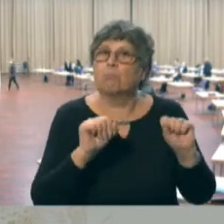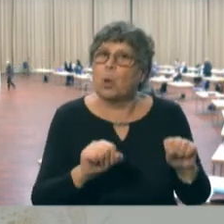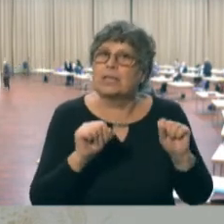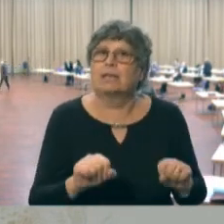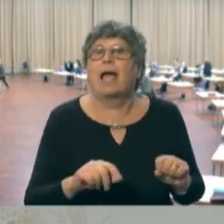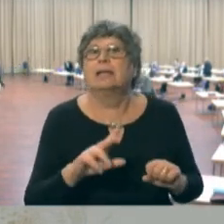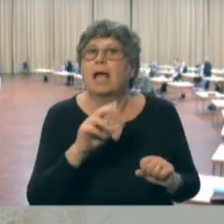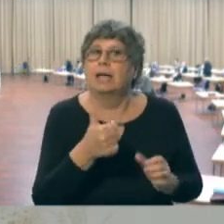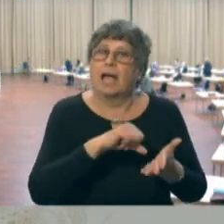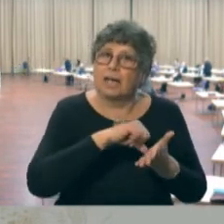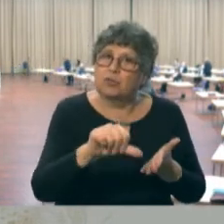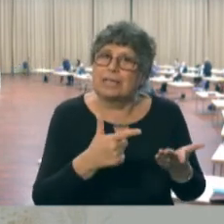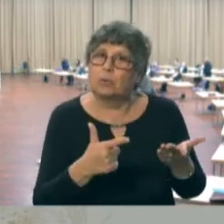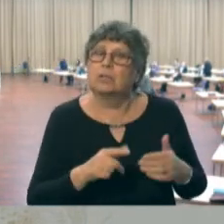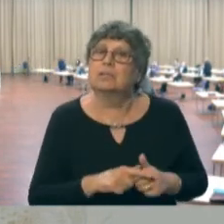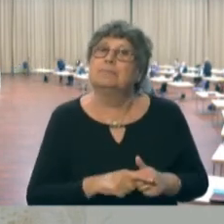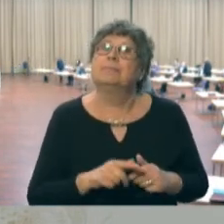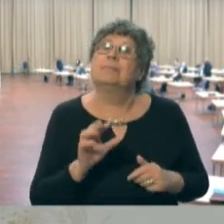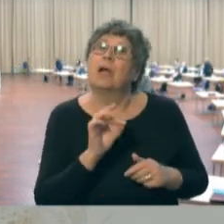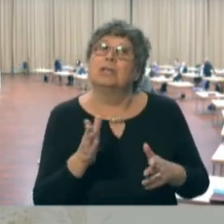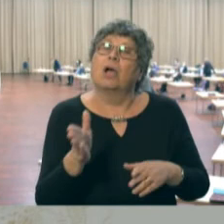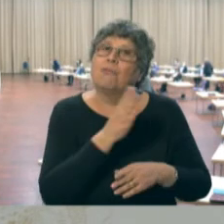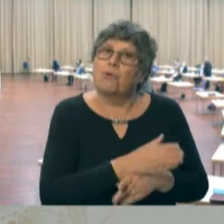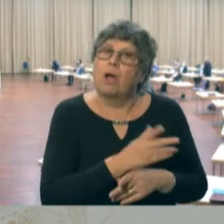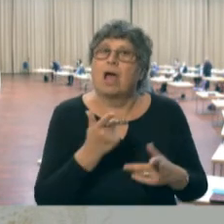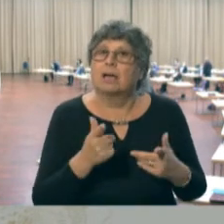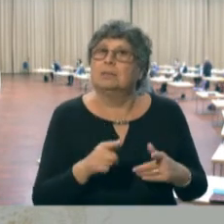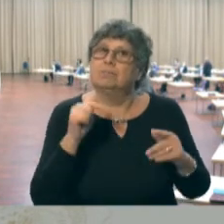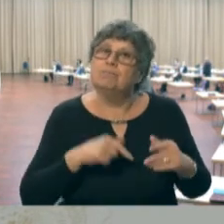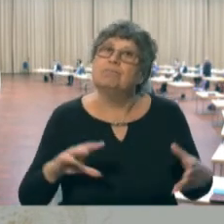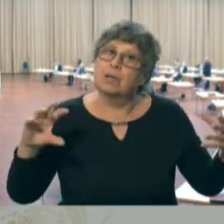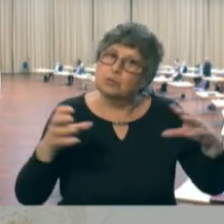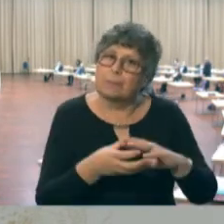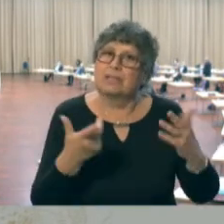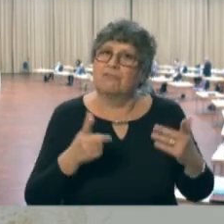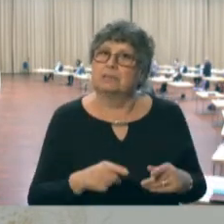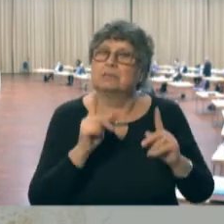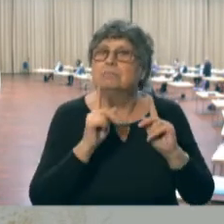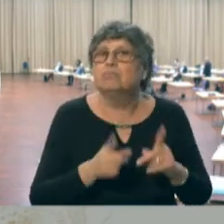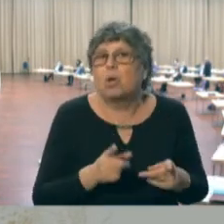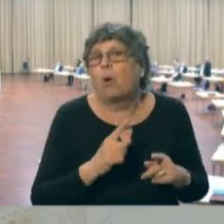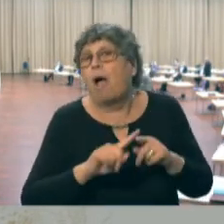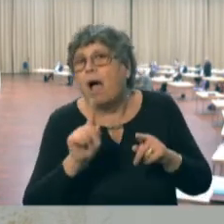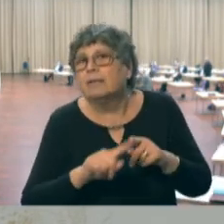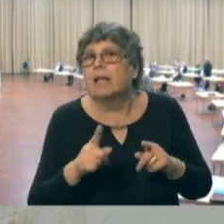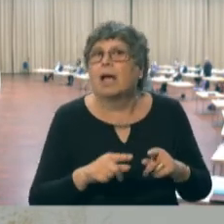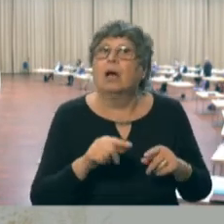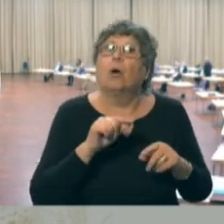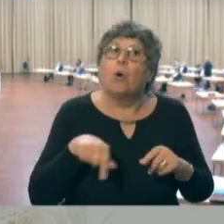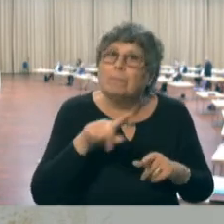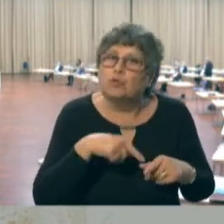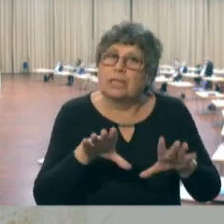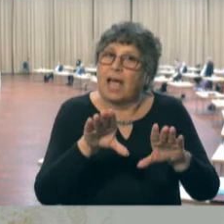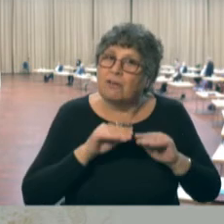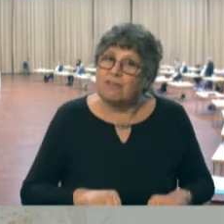einer Billigkeitsentschädigung ist in der Vorlage bewusst weit gefasst worden, um auch sonstige außergewöhnliche Umstände zu erfassen,